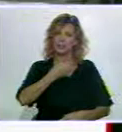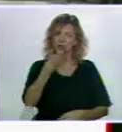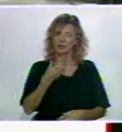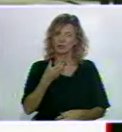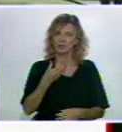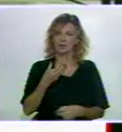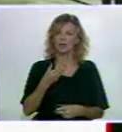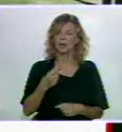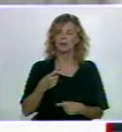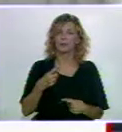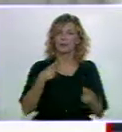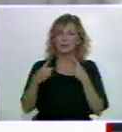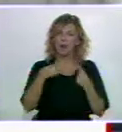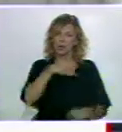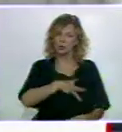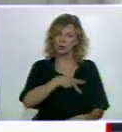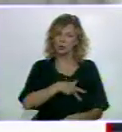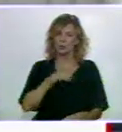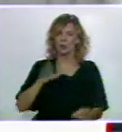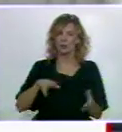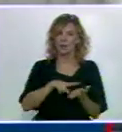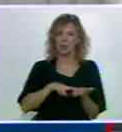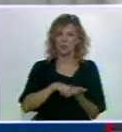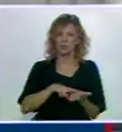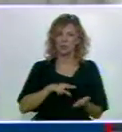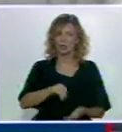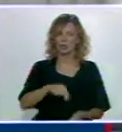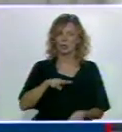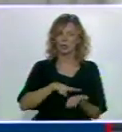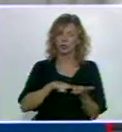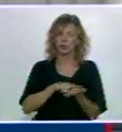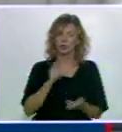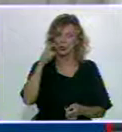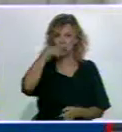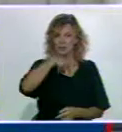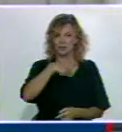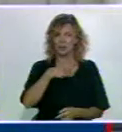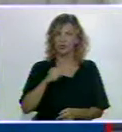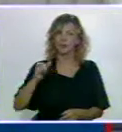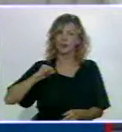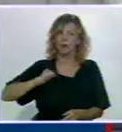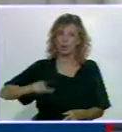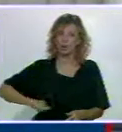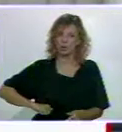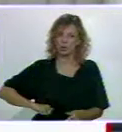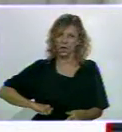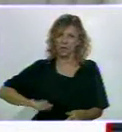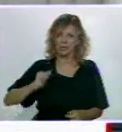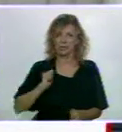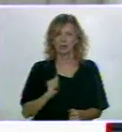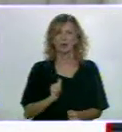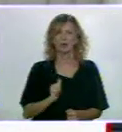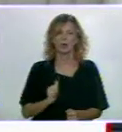Vâlcea. Turismul în județul Vâlcea lipsește, așa zisul, profesionalism. Ei fac toată treaba